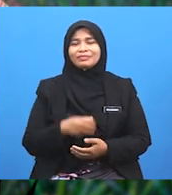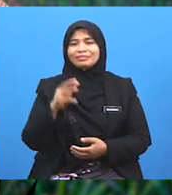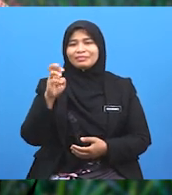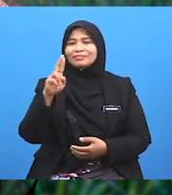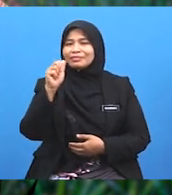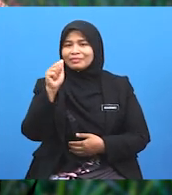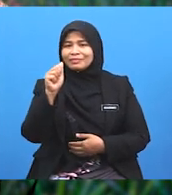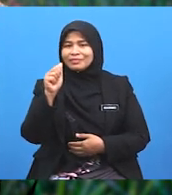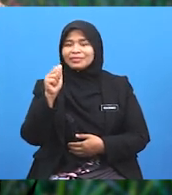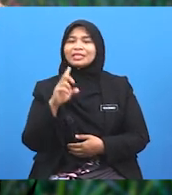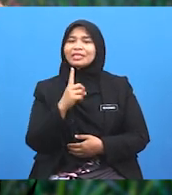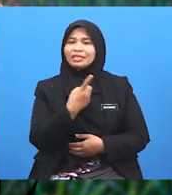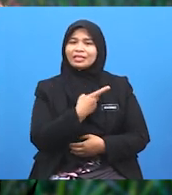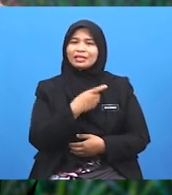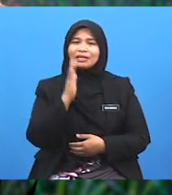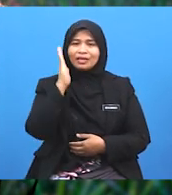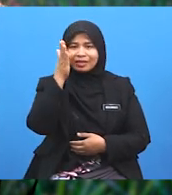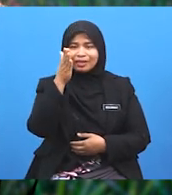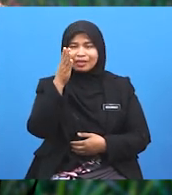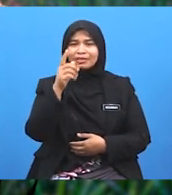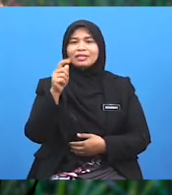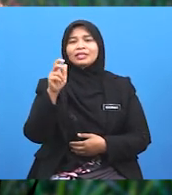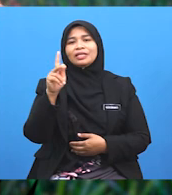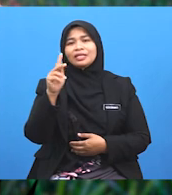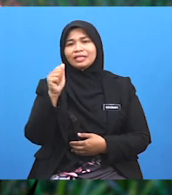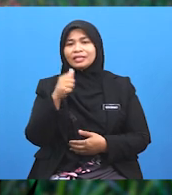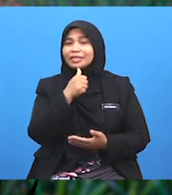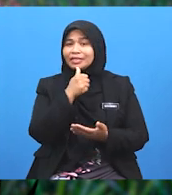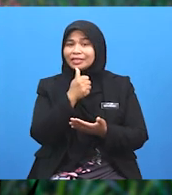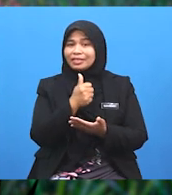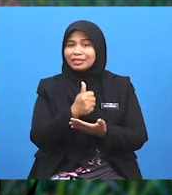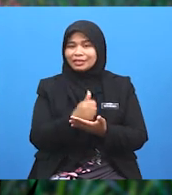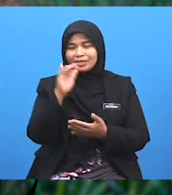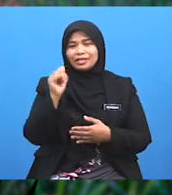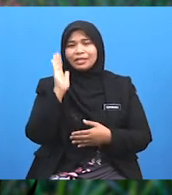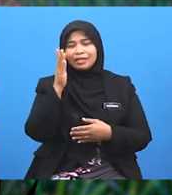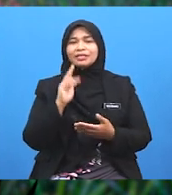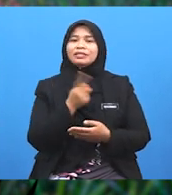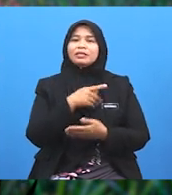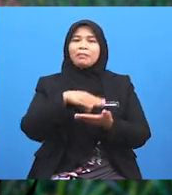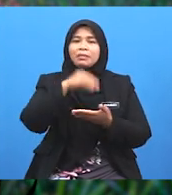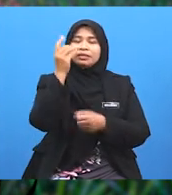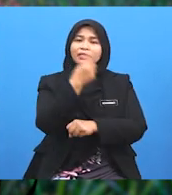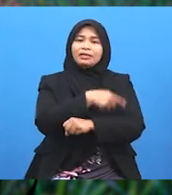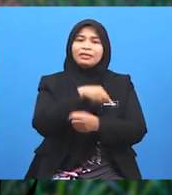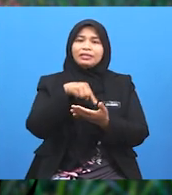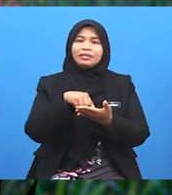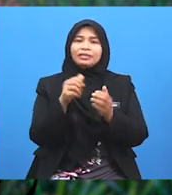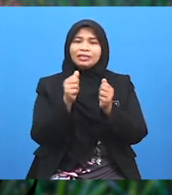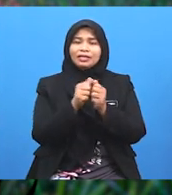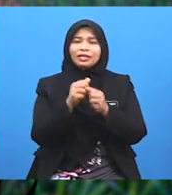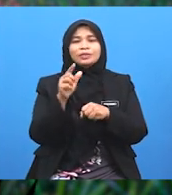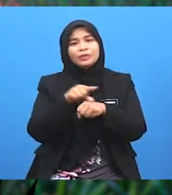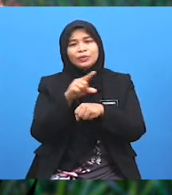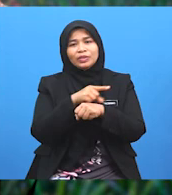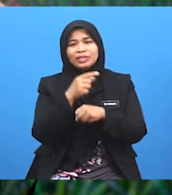Mira, kita akan meneka nilai yang akan kita pelajari pada hari ini dengan